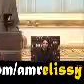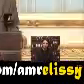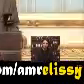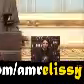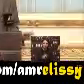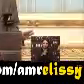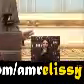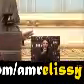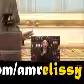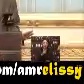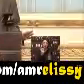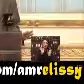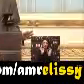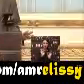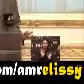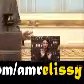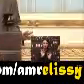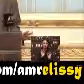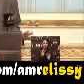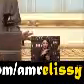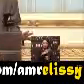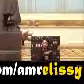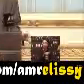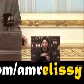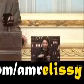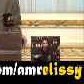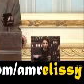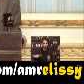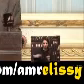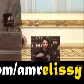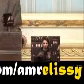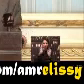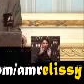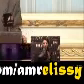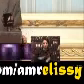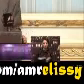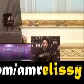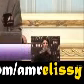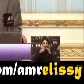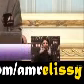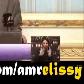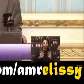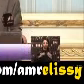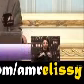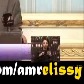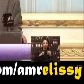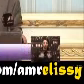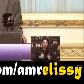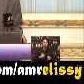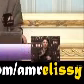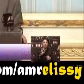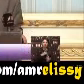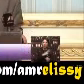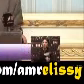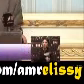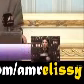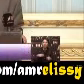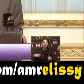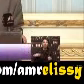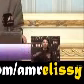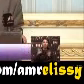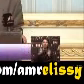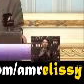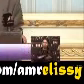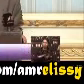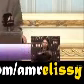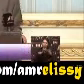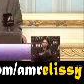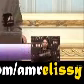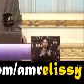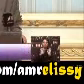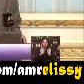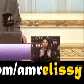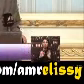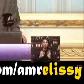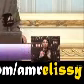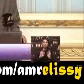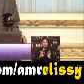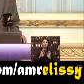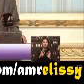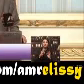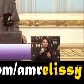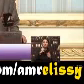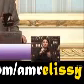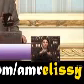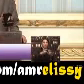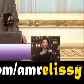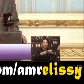احنا محتاجين فقط من الدولة مثل هذه المبادرة، فقط من الدولة أن تعطي